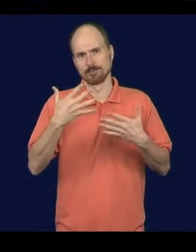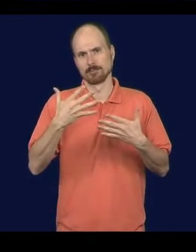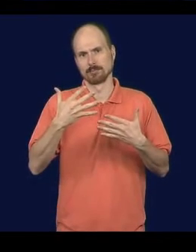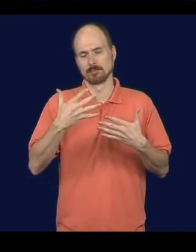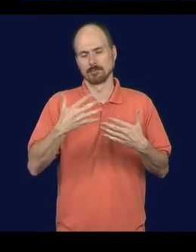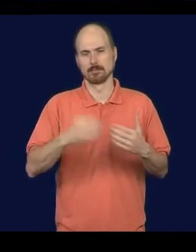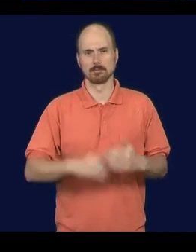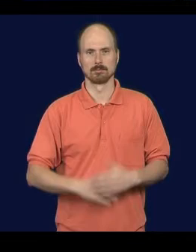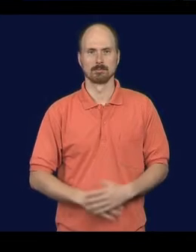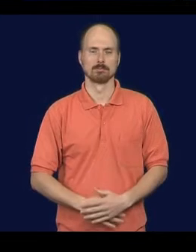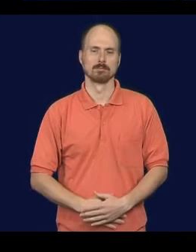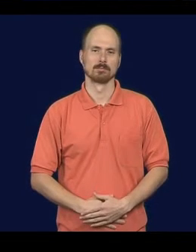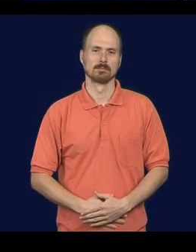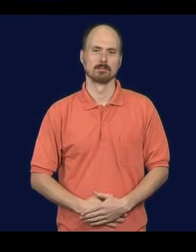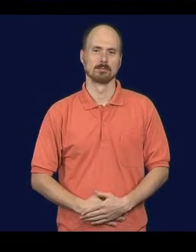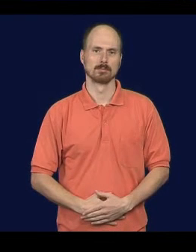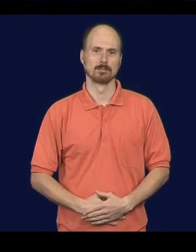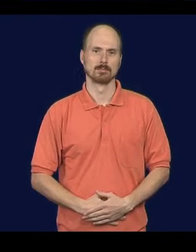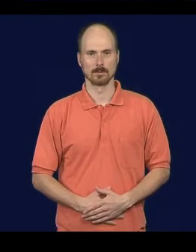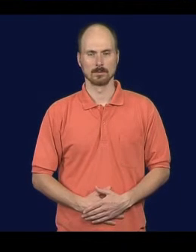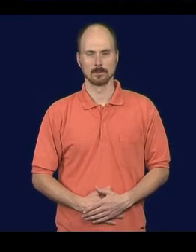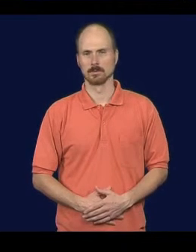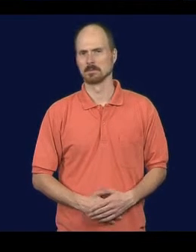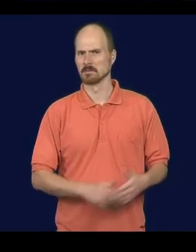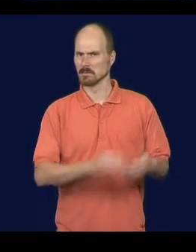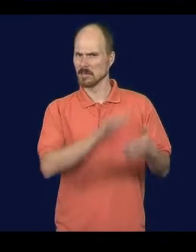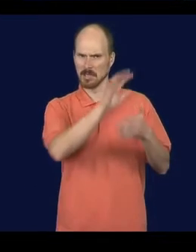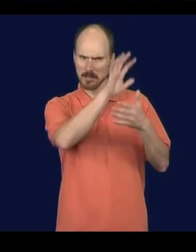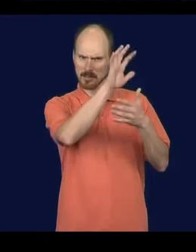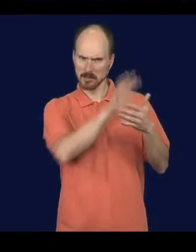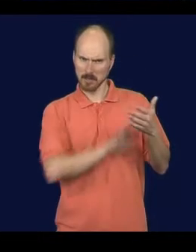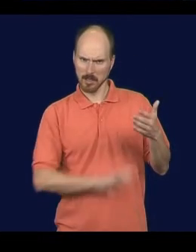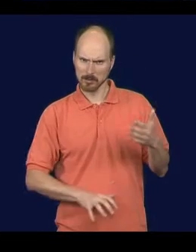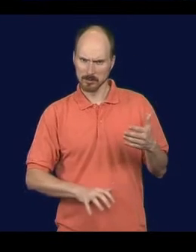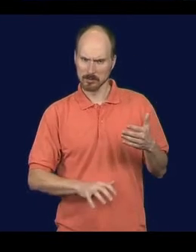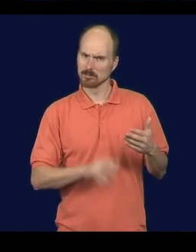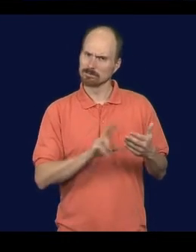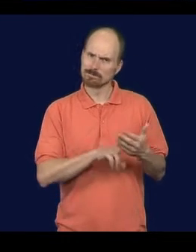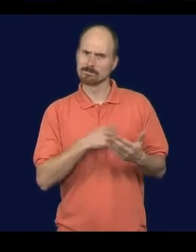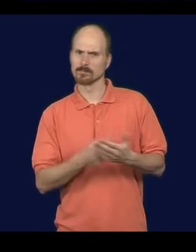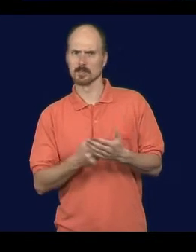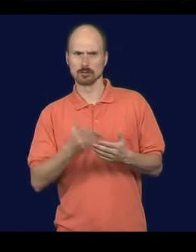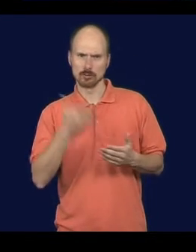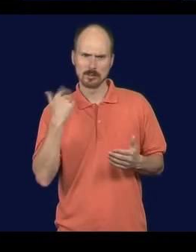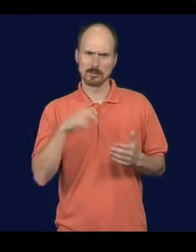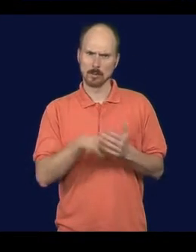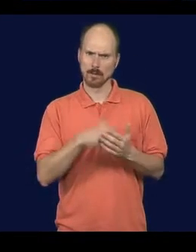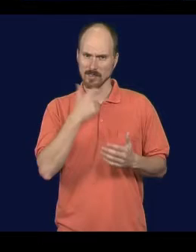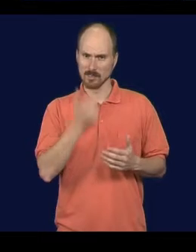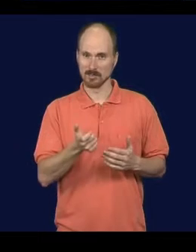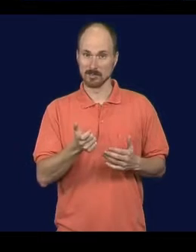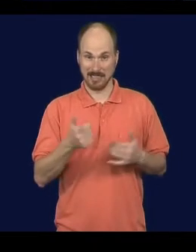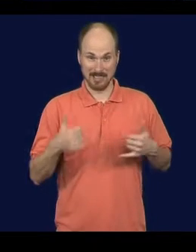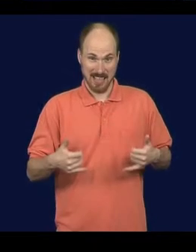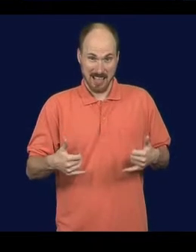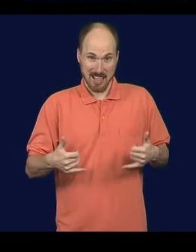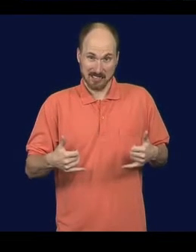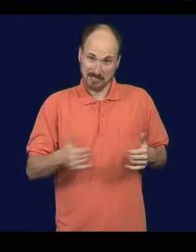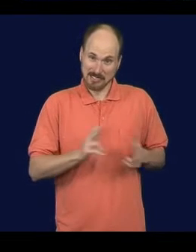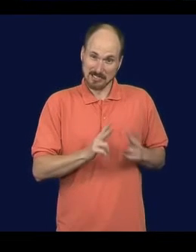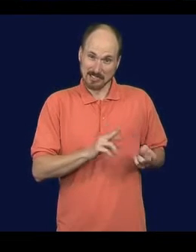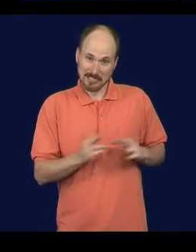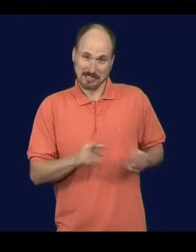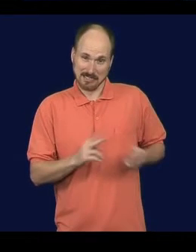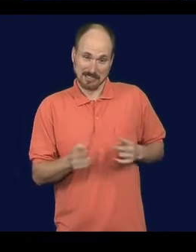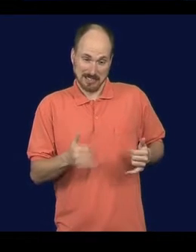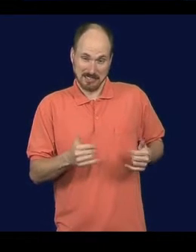testovali s nějakými zrakově postiženými před tím vývojem tohoto systému. Pak by mě